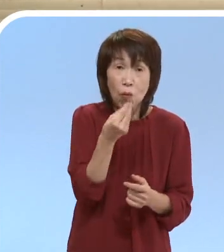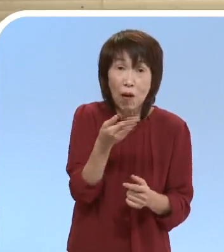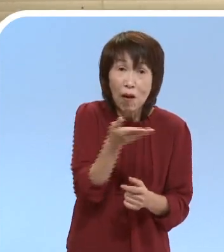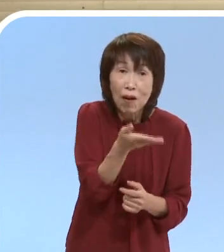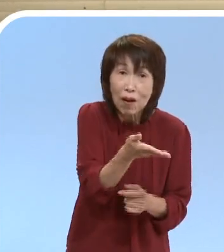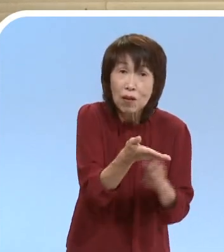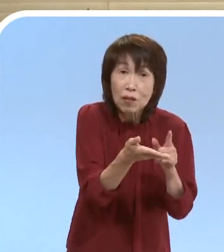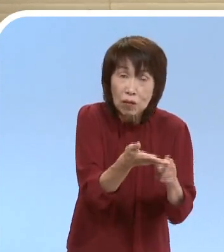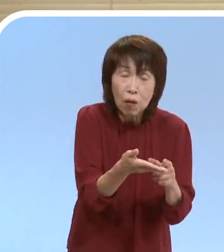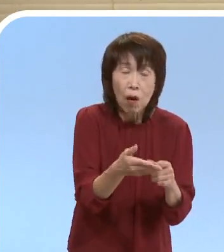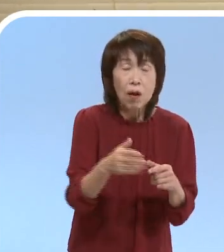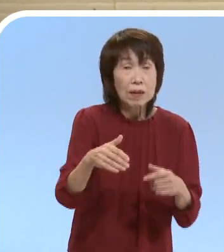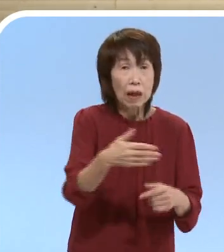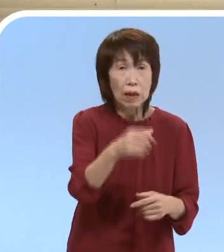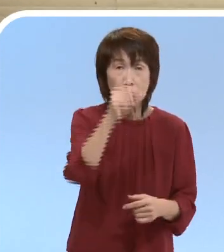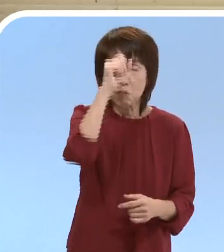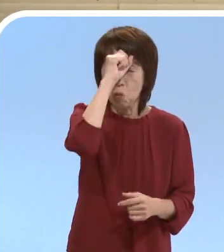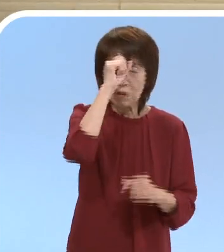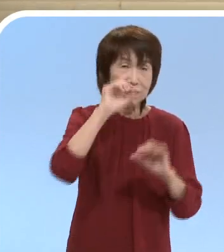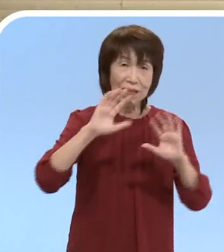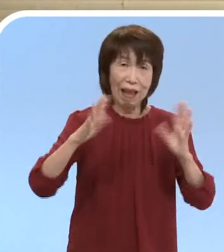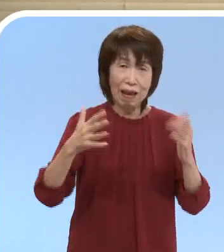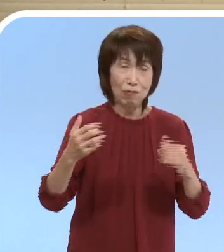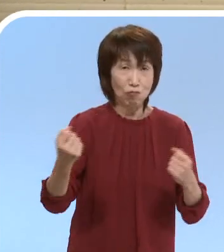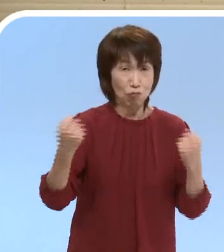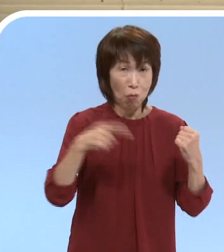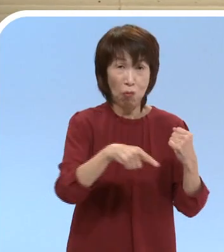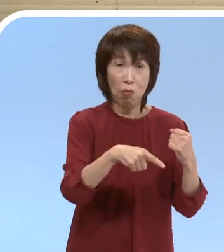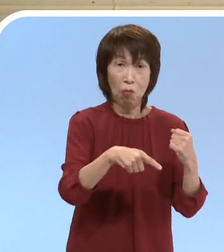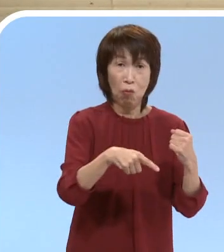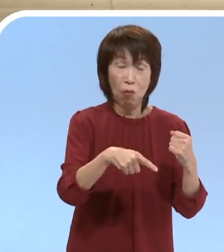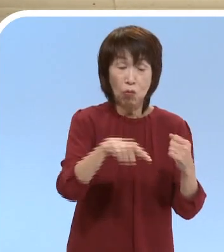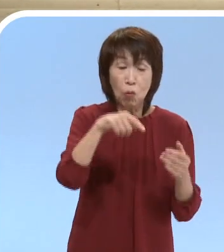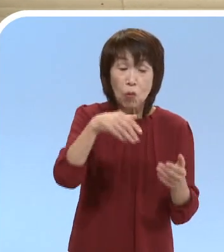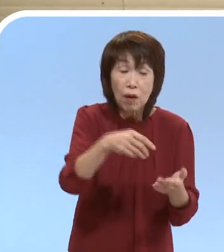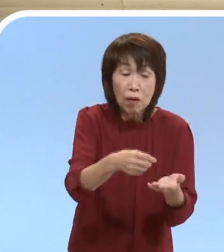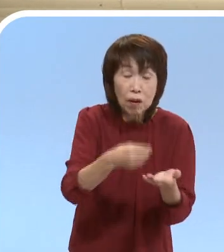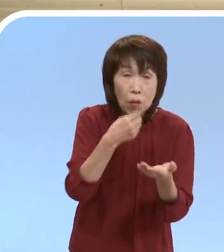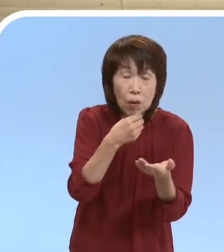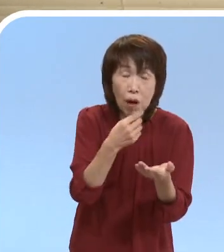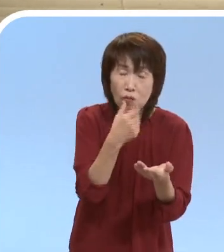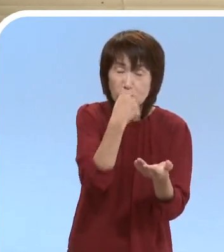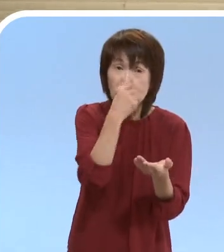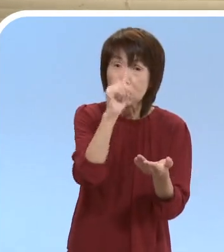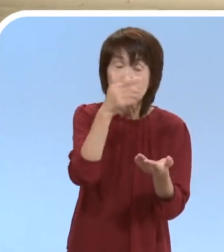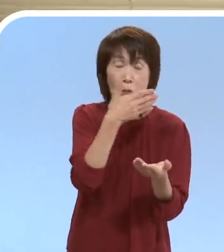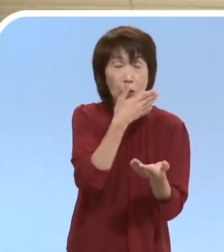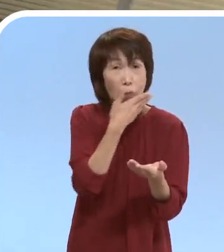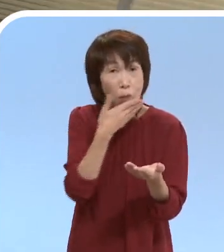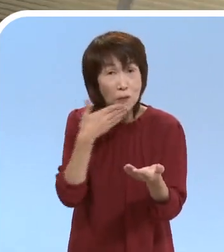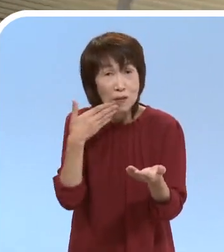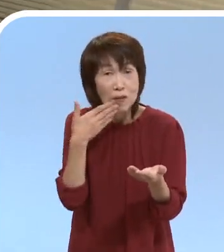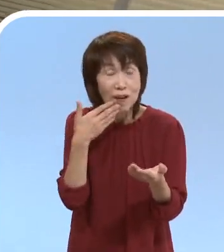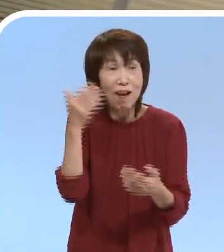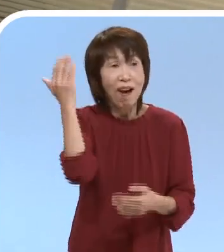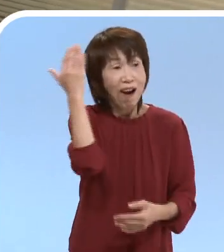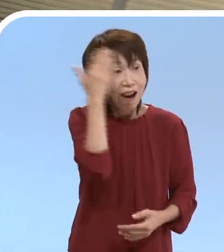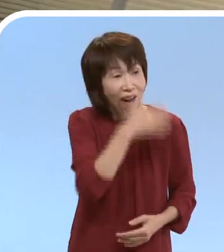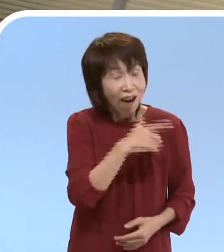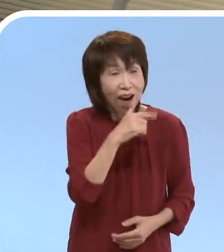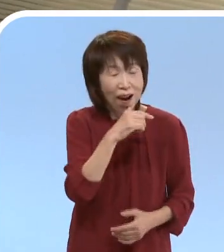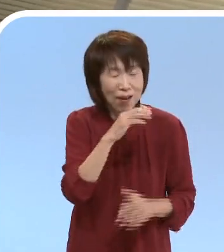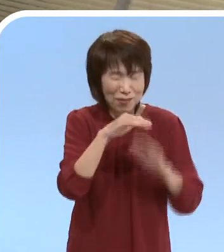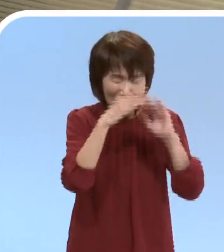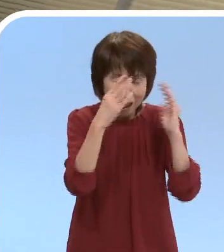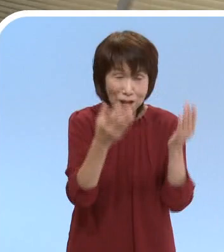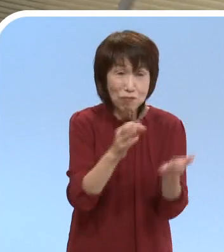とか、でそれから魚特有の臭みみたいなものが抑えられるという効果がありまして、 ちゃんと丸ごと